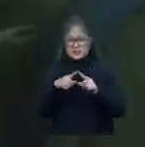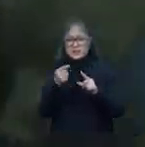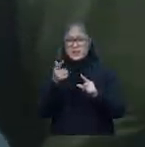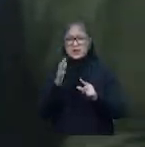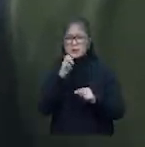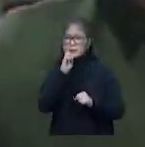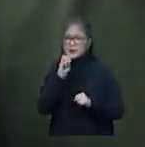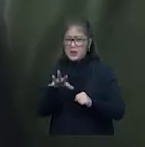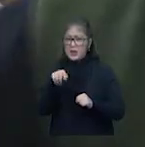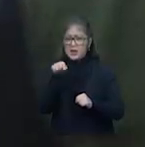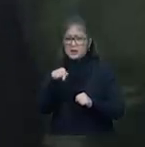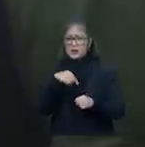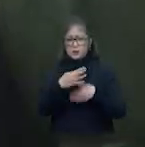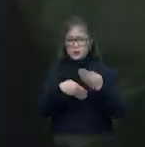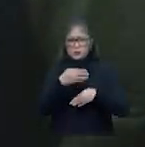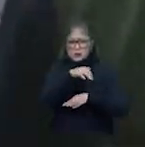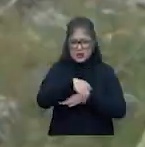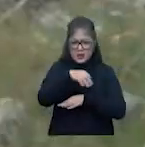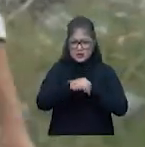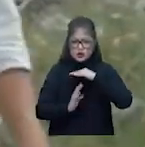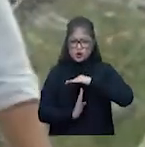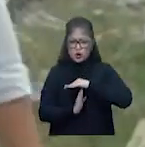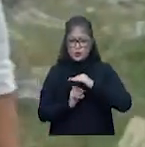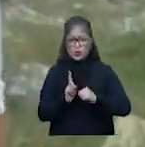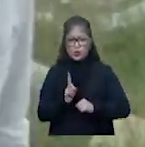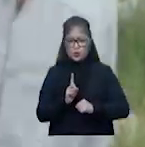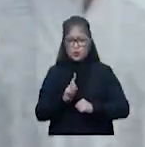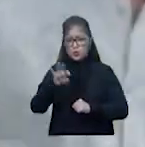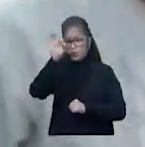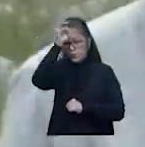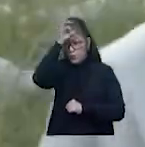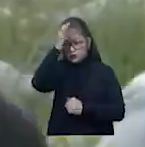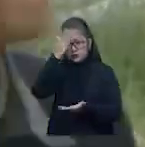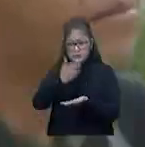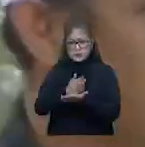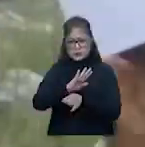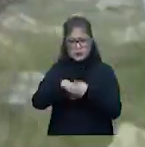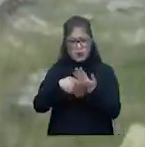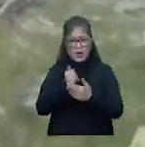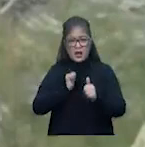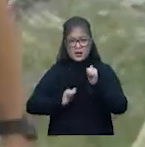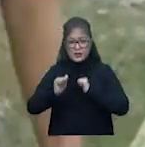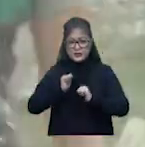7 hari. Polisi akan memastikan tidak ada lagi aktivitas penambangan liar di lokasi.